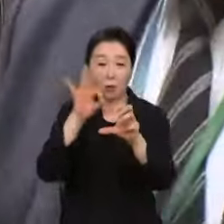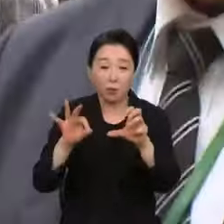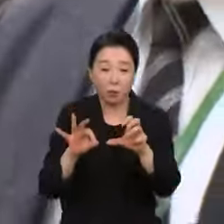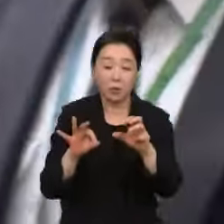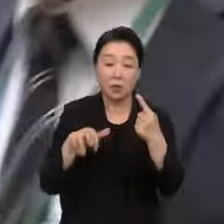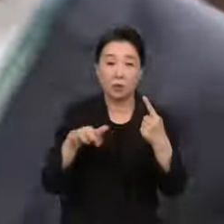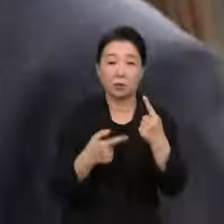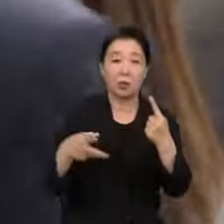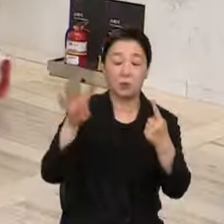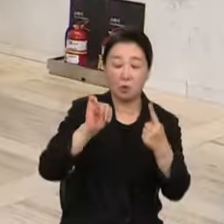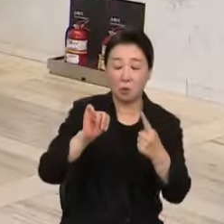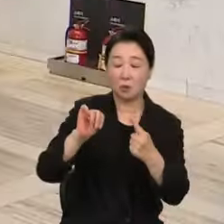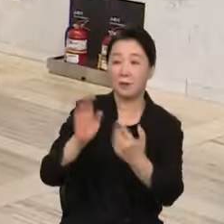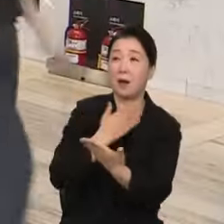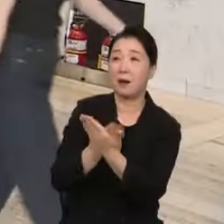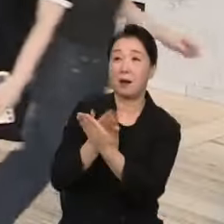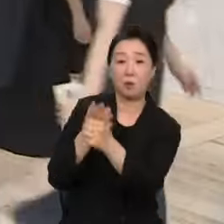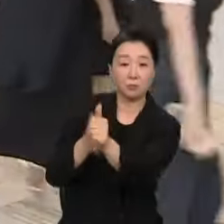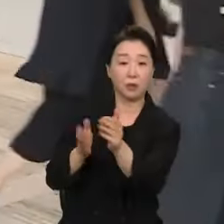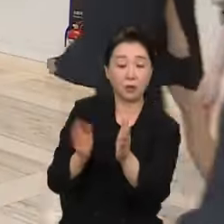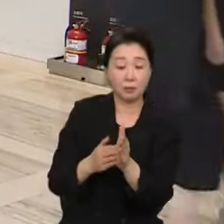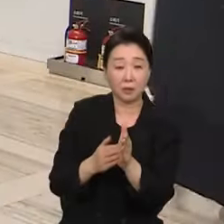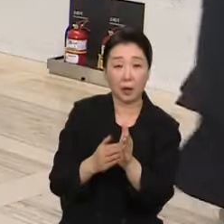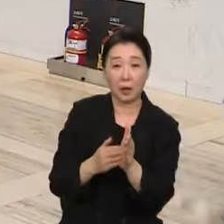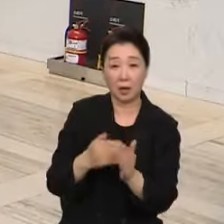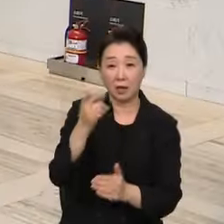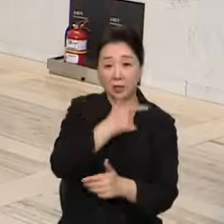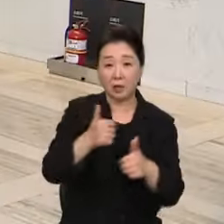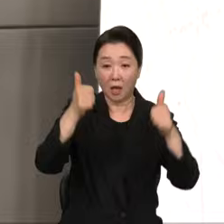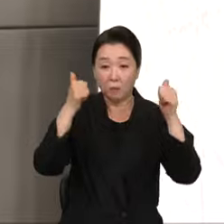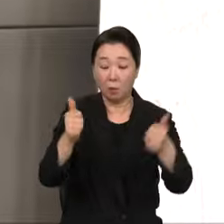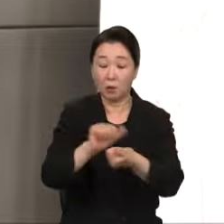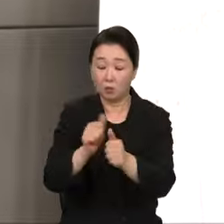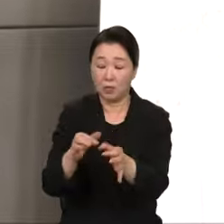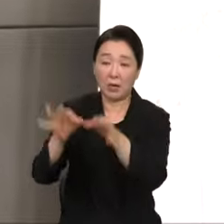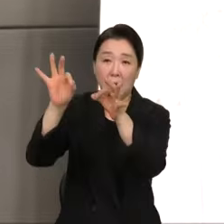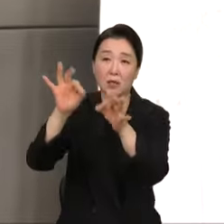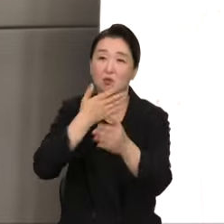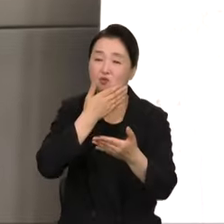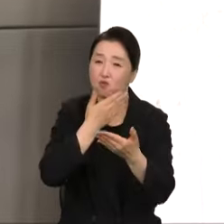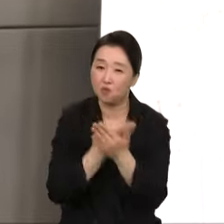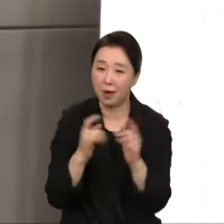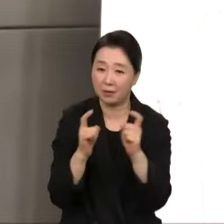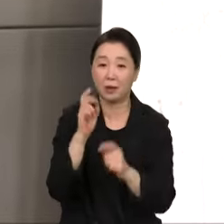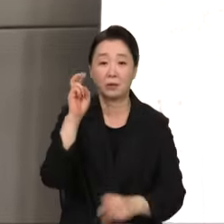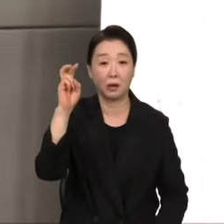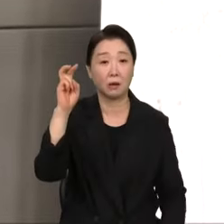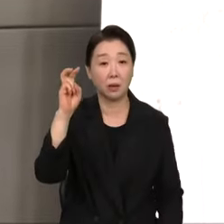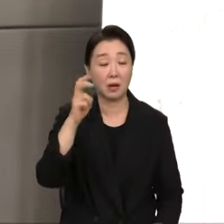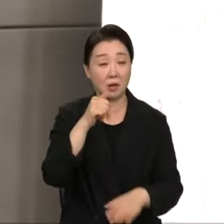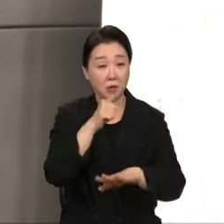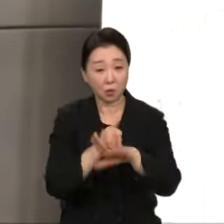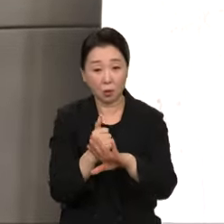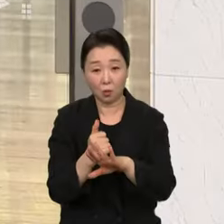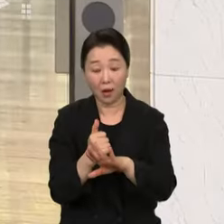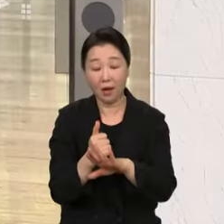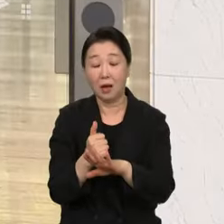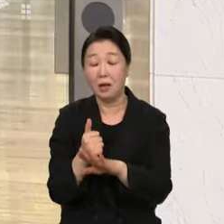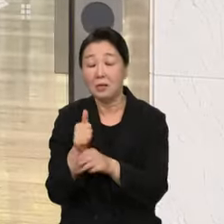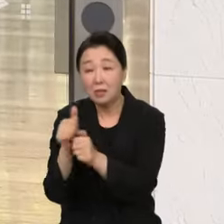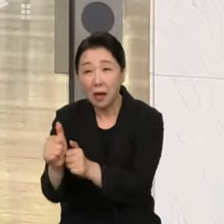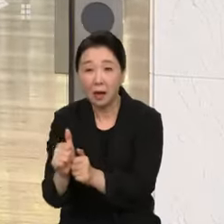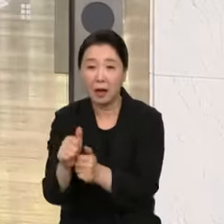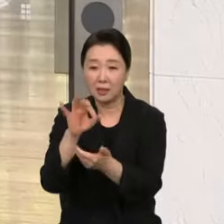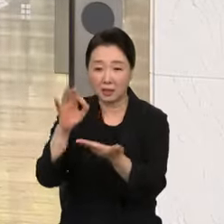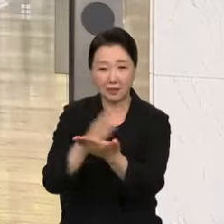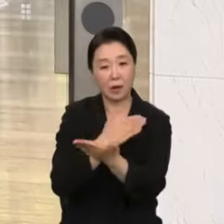분할하라고 판결했습니다. 상고심에서도 주식가치 상승 과정이 핵심 쟁점이 될 걸로 보이는데 결과에 따라선 재산 분할액이